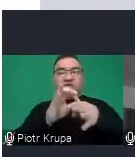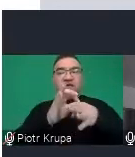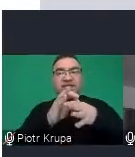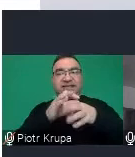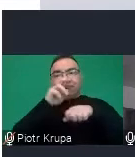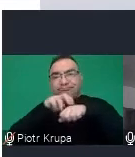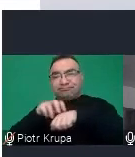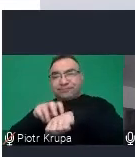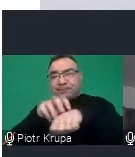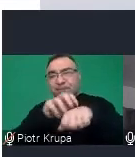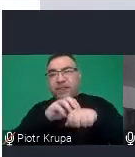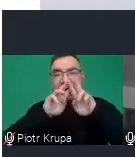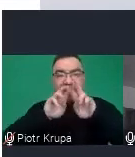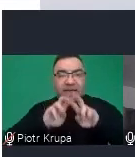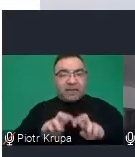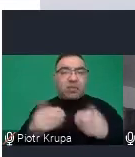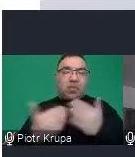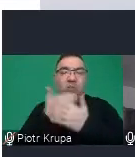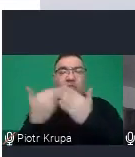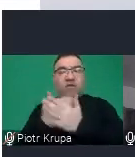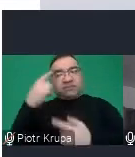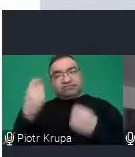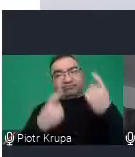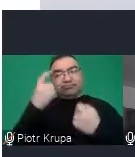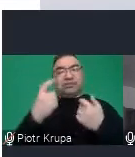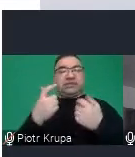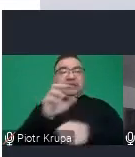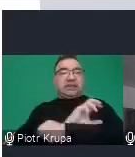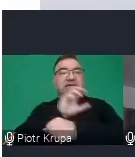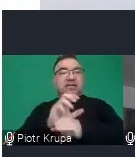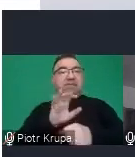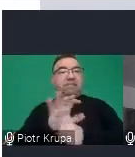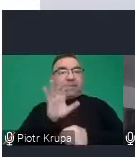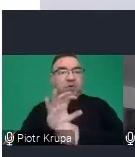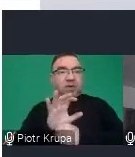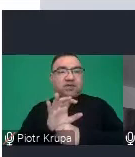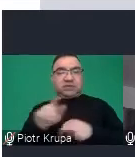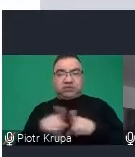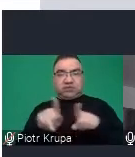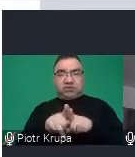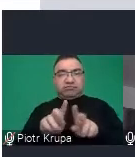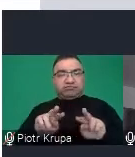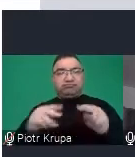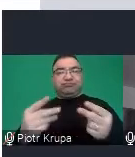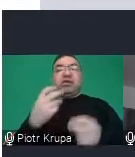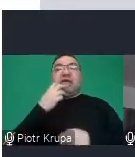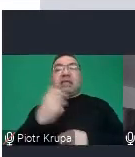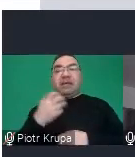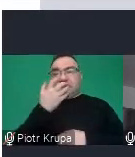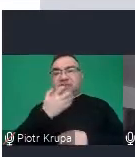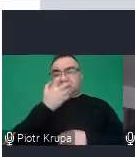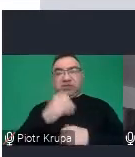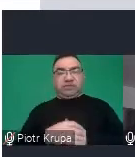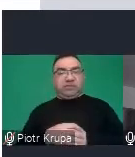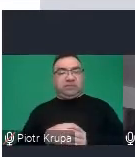badanie i analizowanie nowych rozwiązań w zakresie wytwarzania, jak również dystrybucji energii cieplnej. I